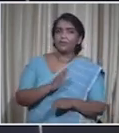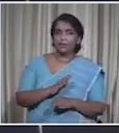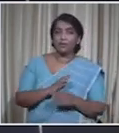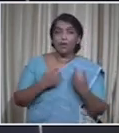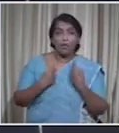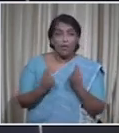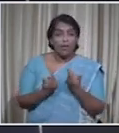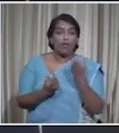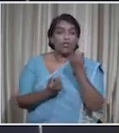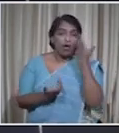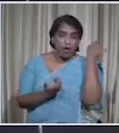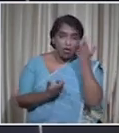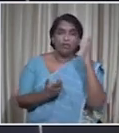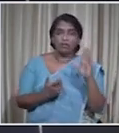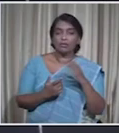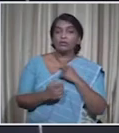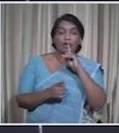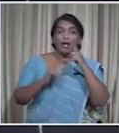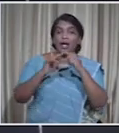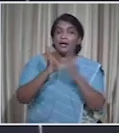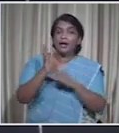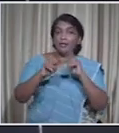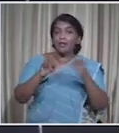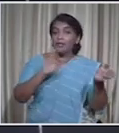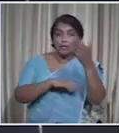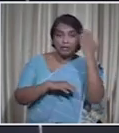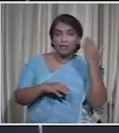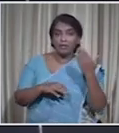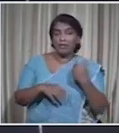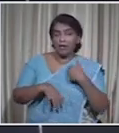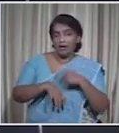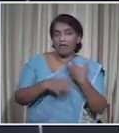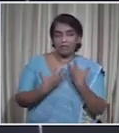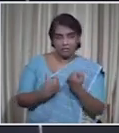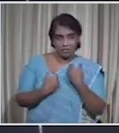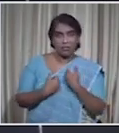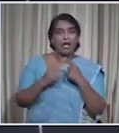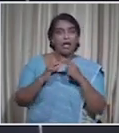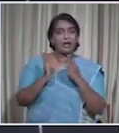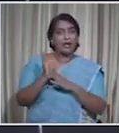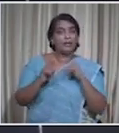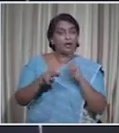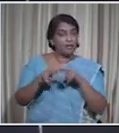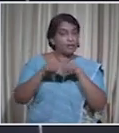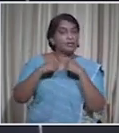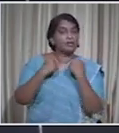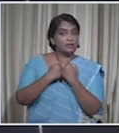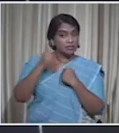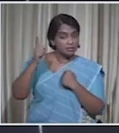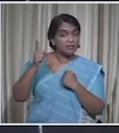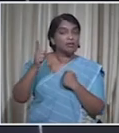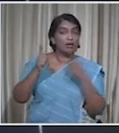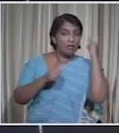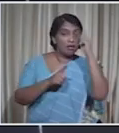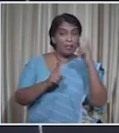හොයා ගන්න මම එතෙන්ට යන්න කියන්නේ මට අවස්ථාව ලැබුණා IMF සංවිධානයේ